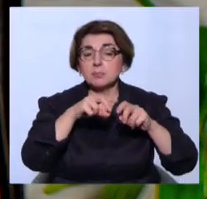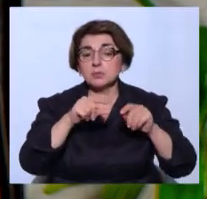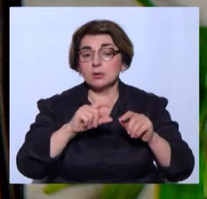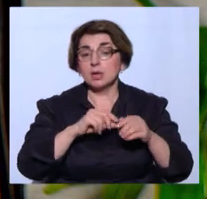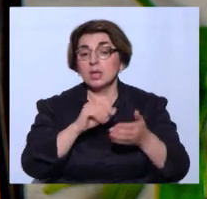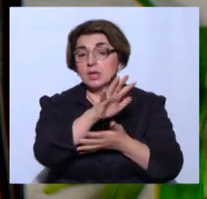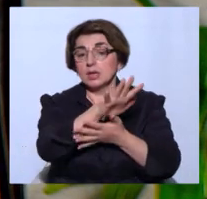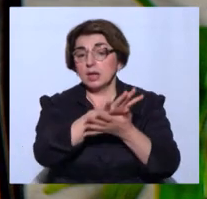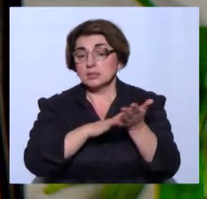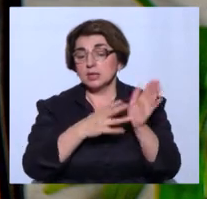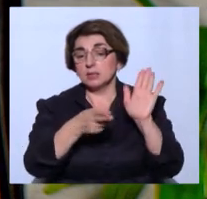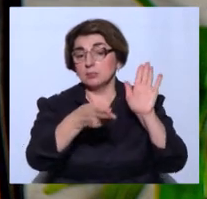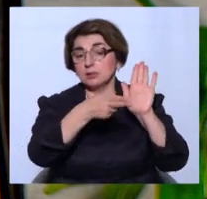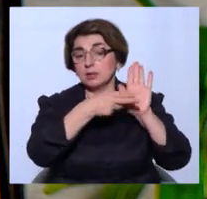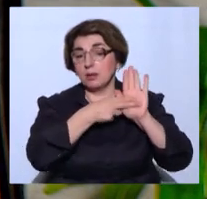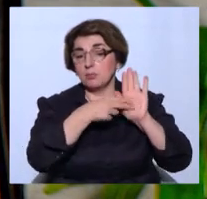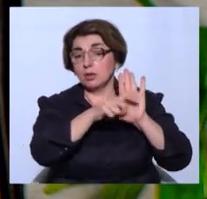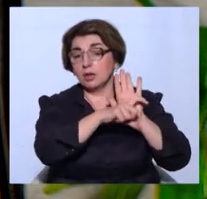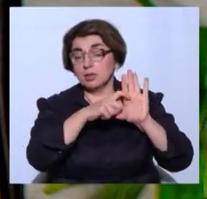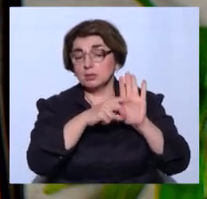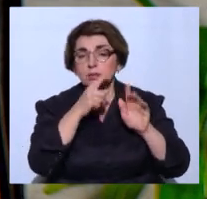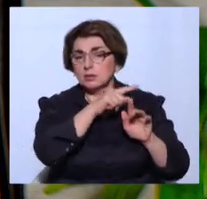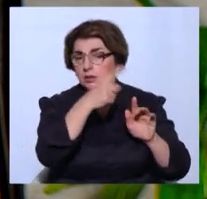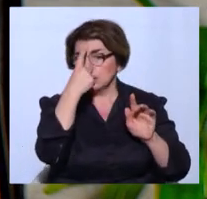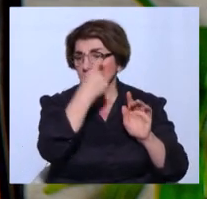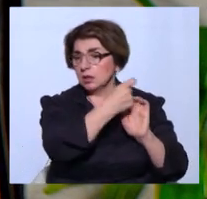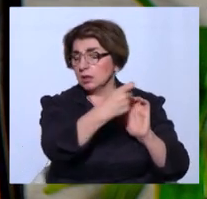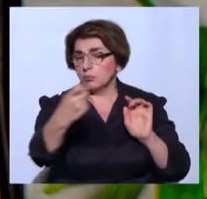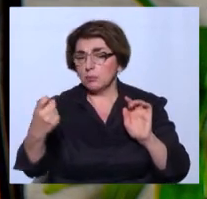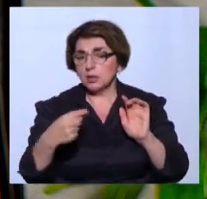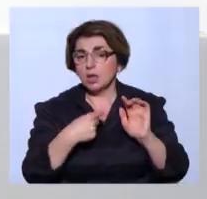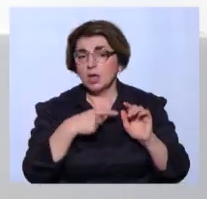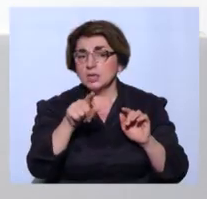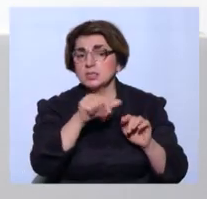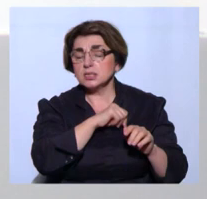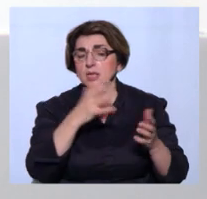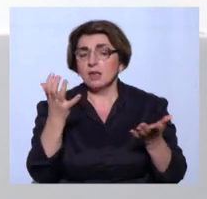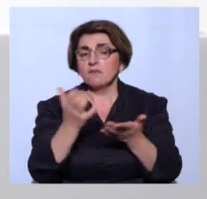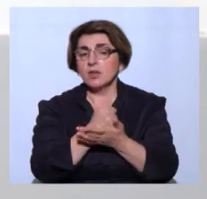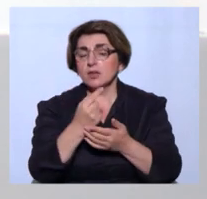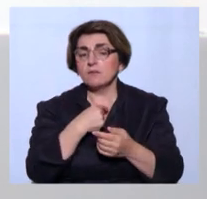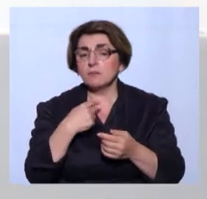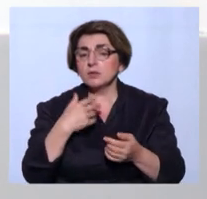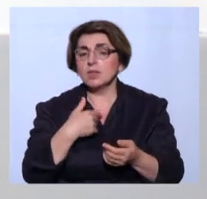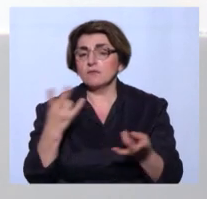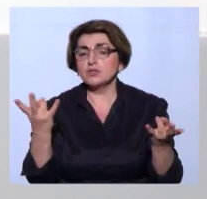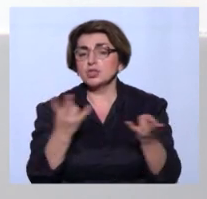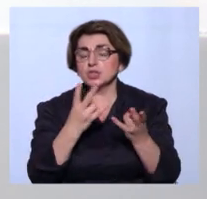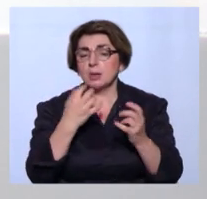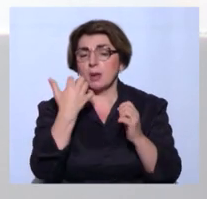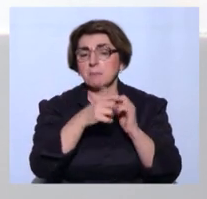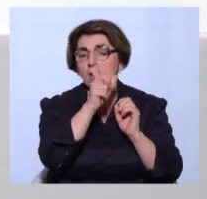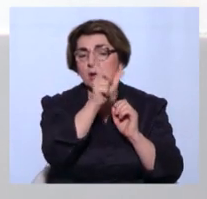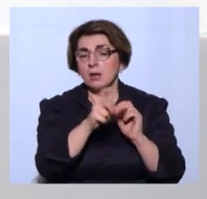გამოაკრეს განცხადება, რომელიც გამლელთ აცნობდა, რომ ისინი მებაღეს ეძებდნენ. გამოხდა